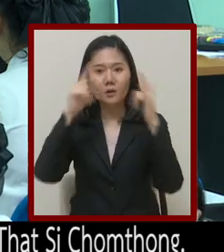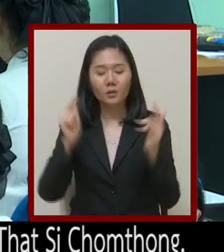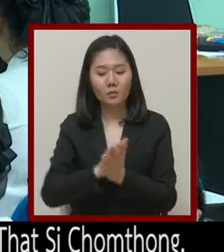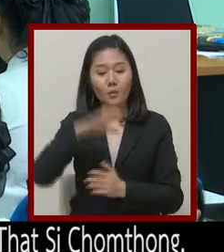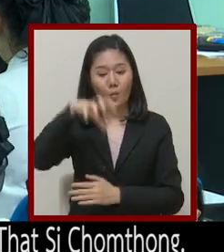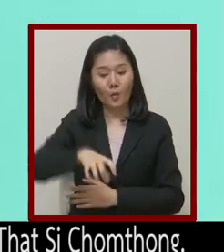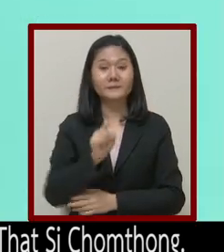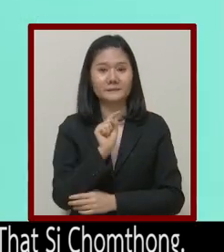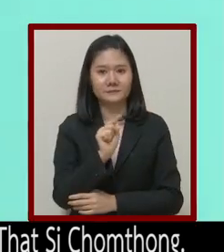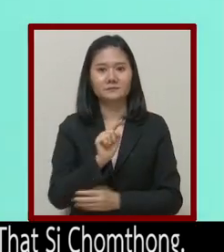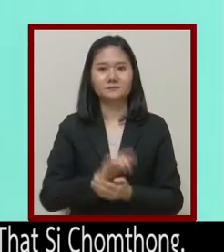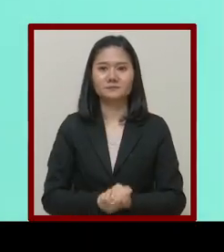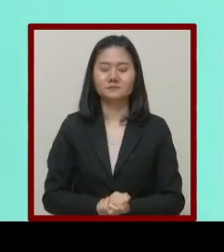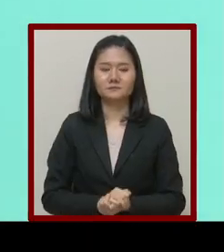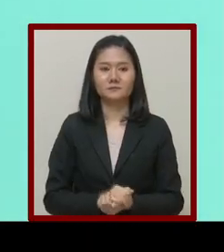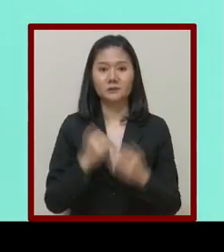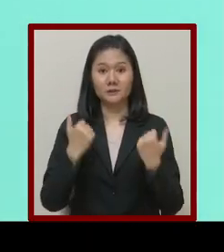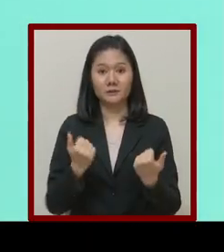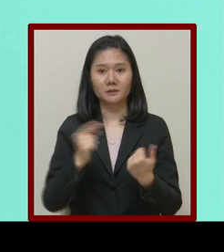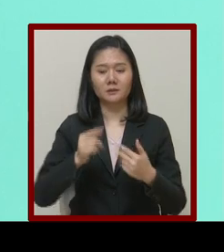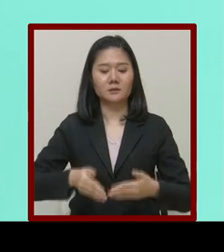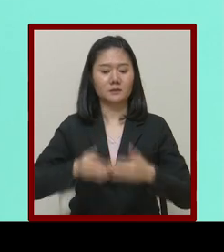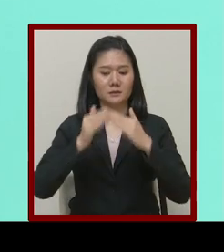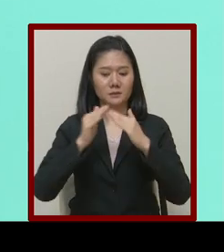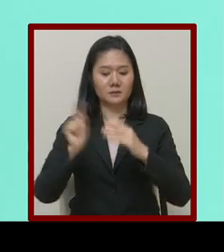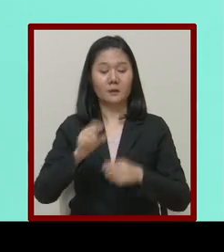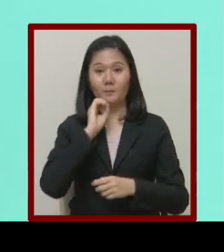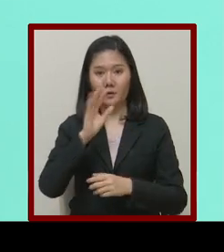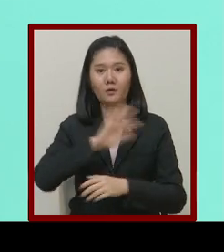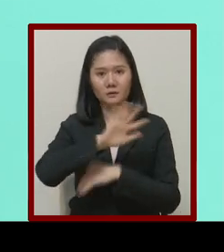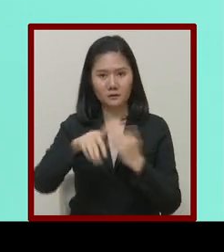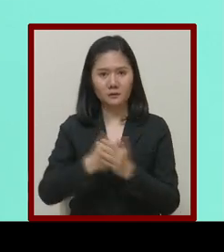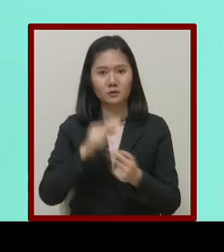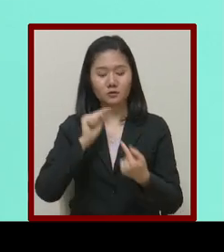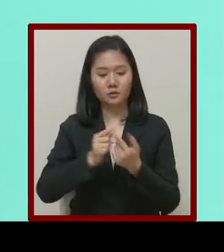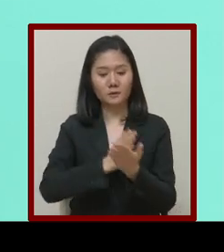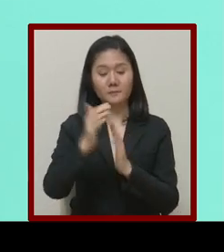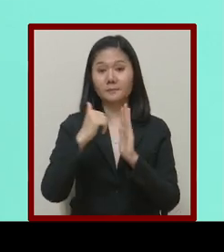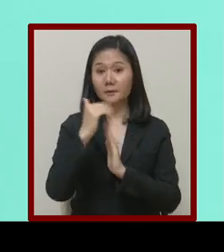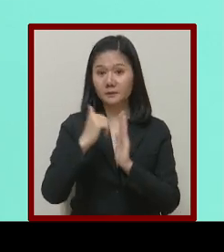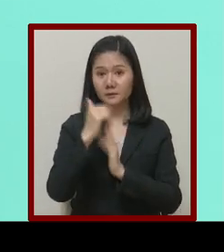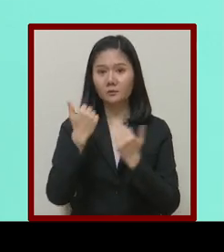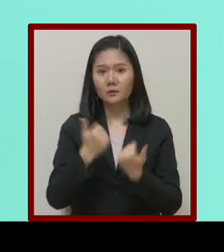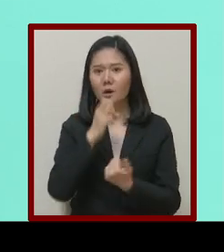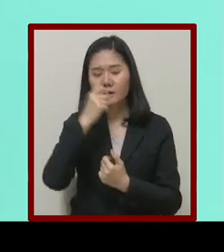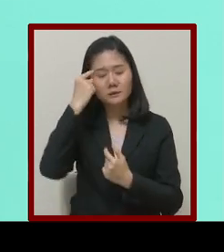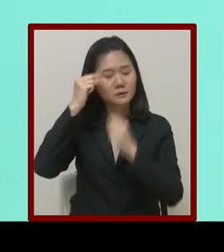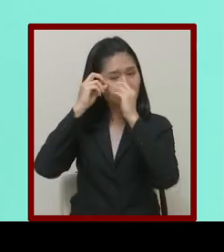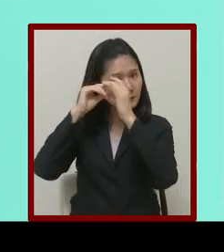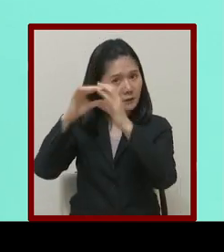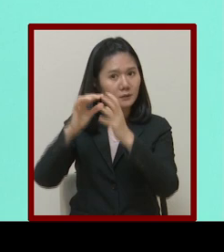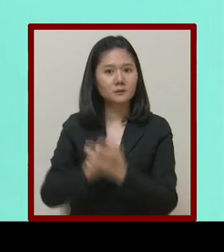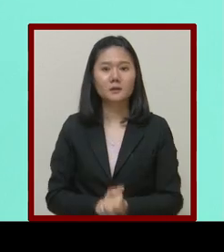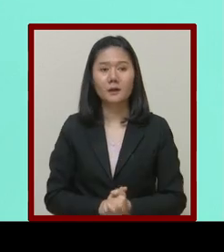าตุศรีจอมทองวรวิหารนะคะซึ่งที่ตั้งเนี่ยก็ได้แจ้งไปแล้วว่าอยู่ในเขตภาคเหนือเราลองนึกภาพดูนะค